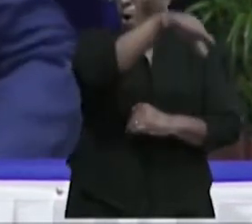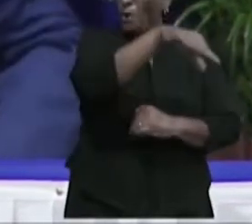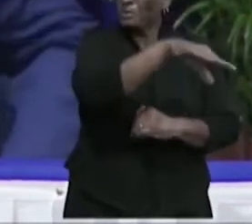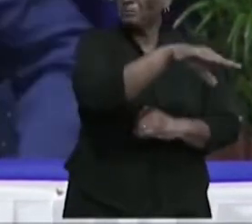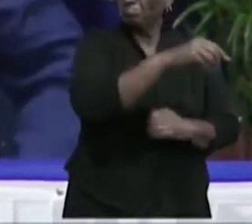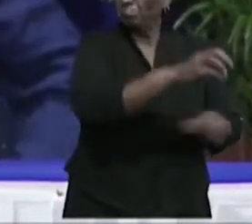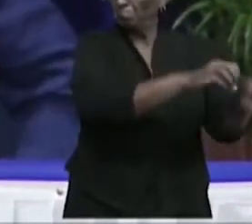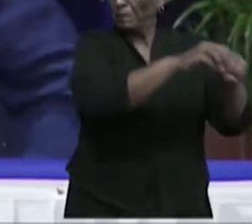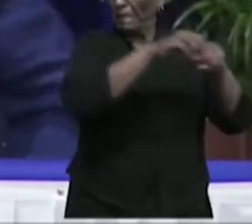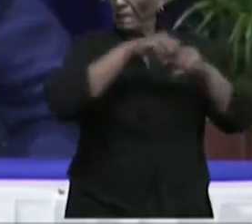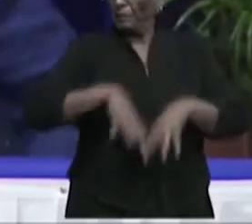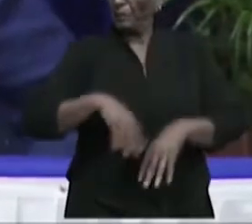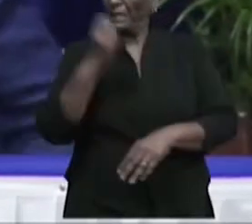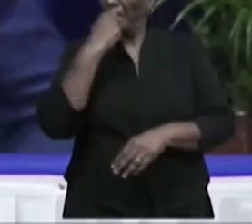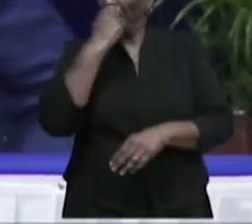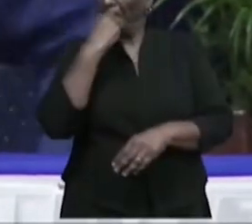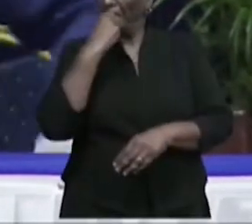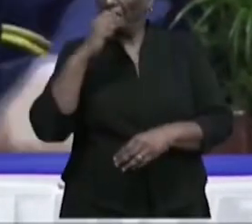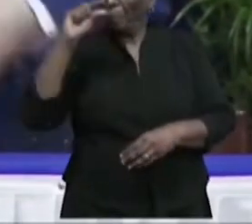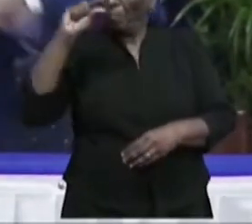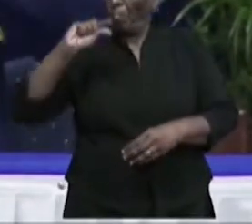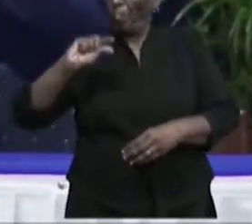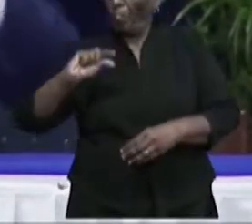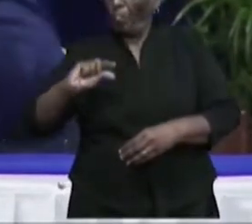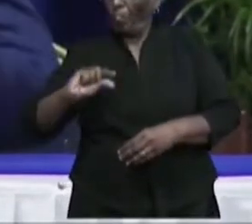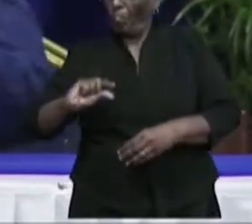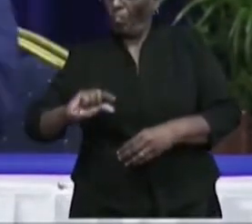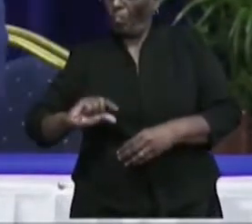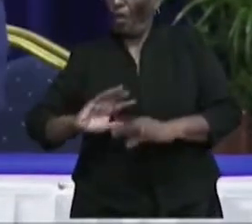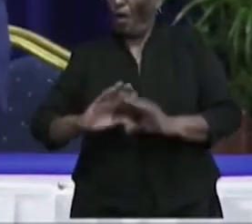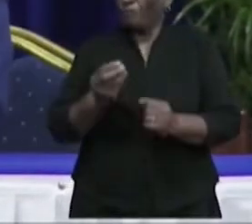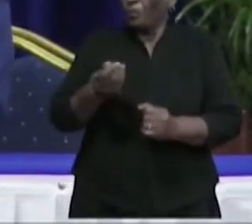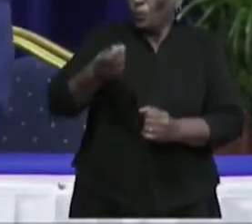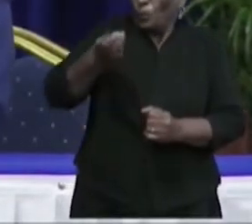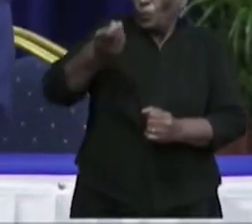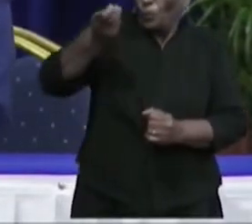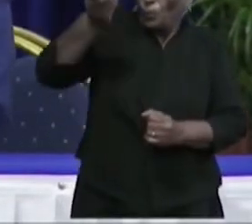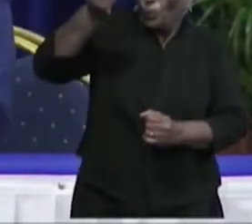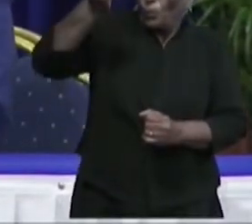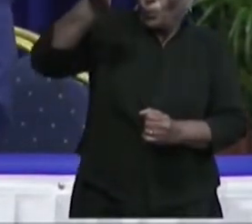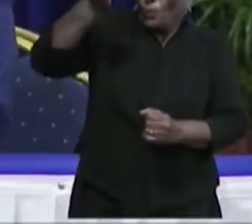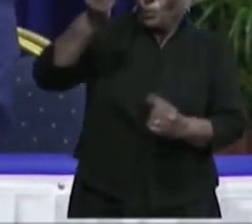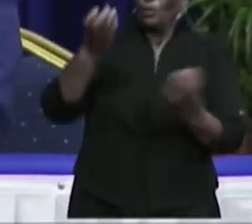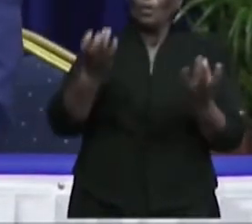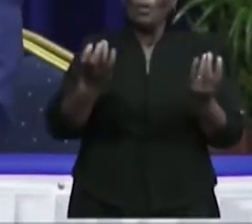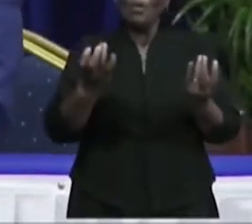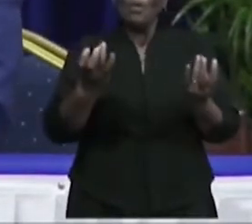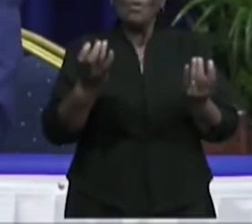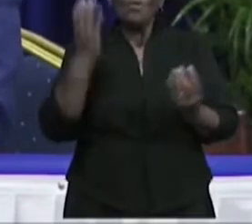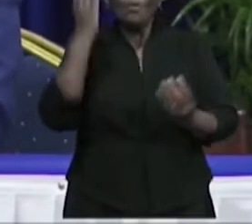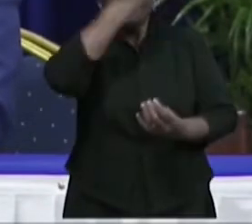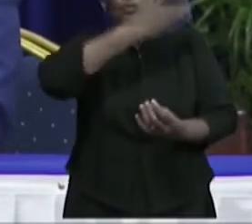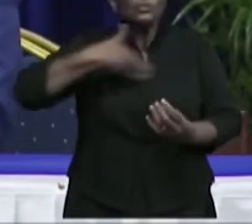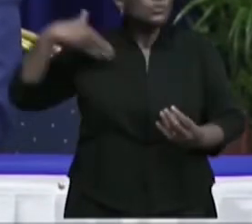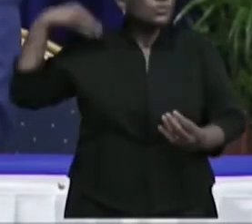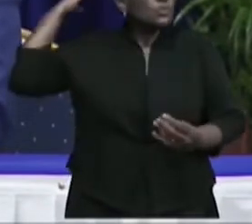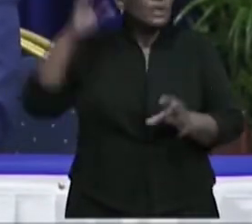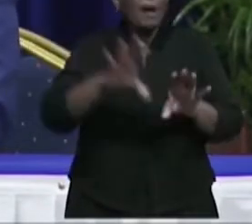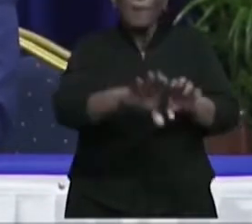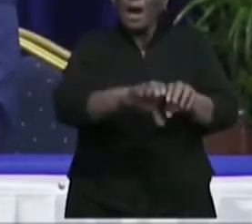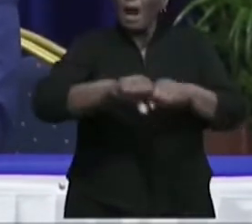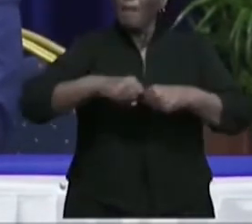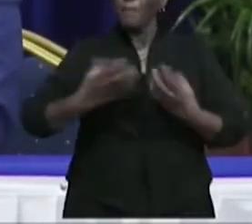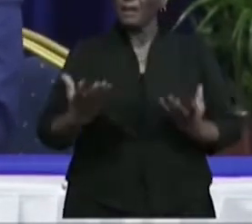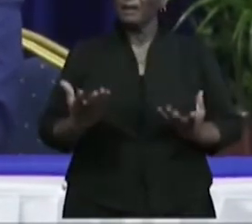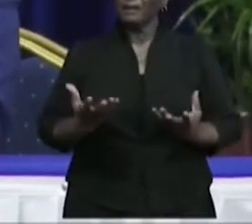importeren schaars worden of duur worden, hoe gaat Suriname daarmee omgaan? Als